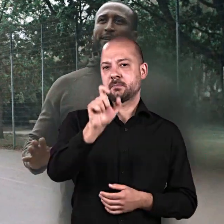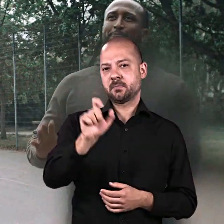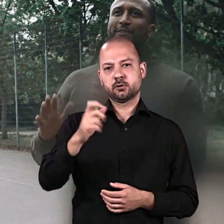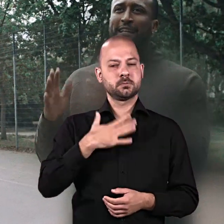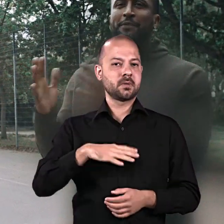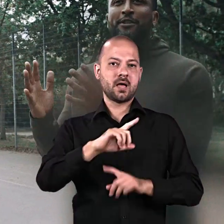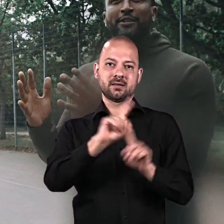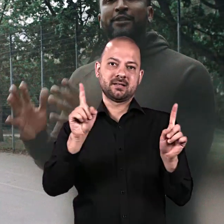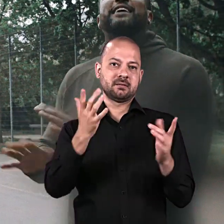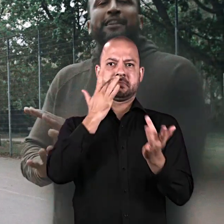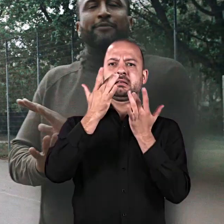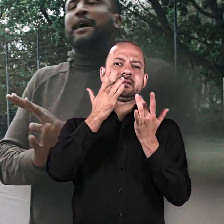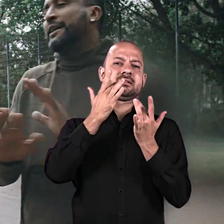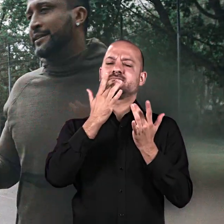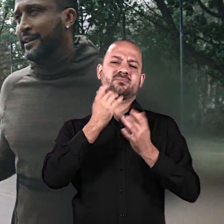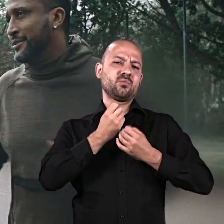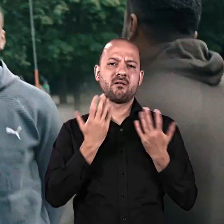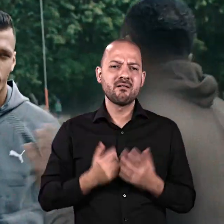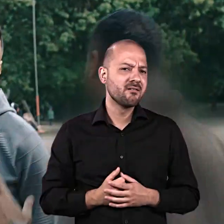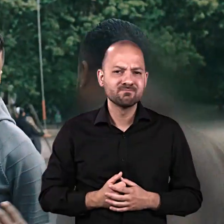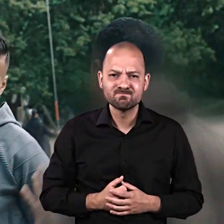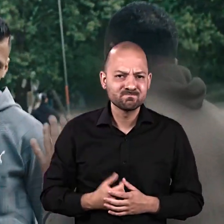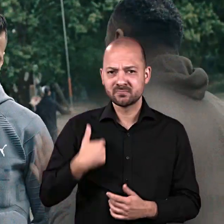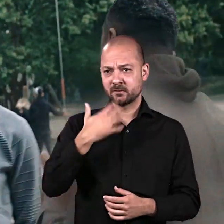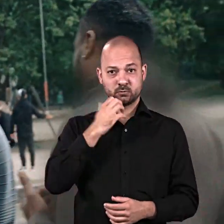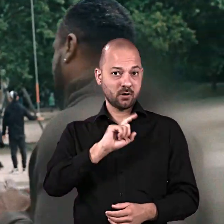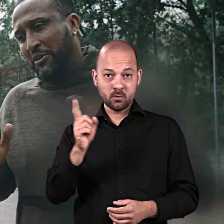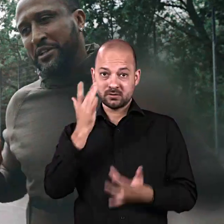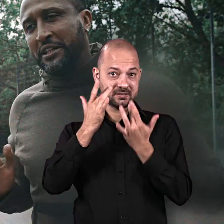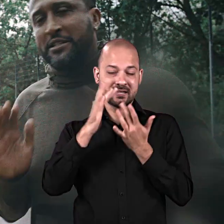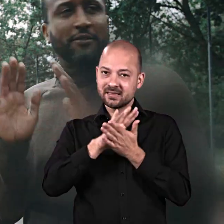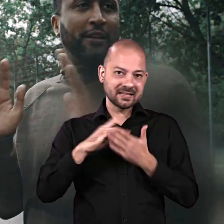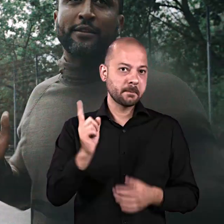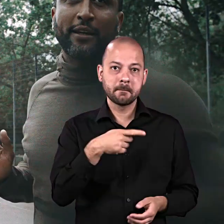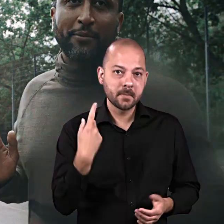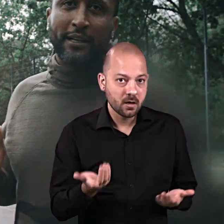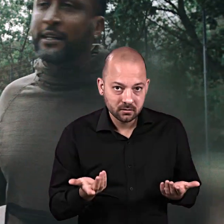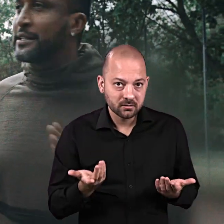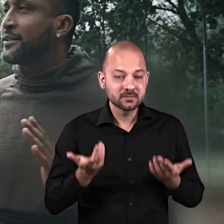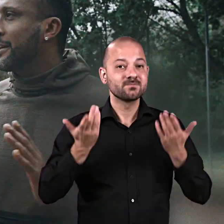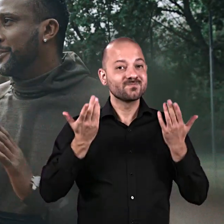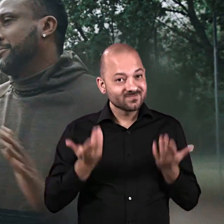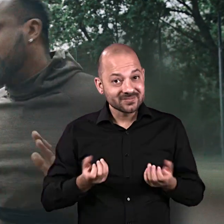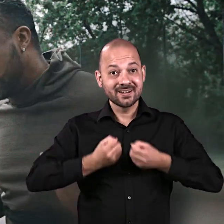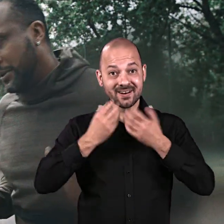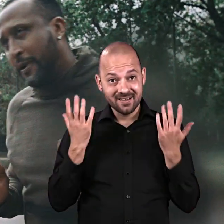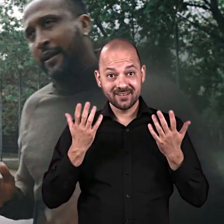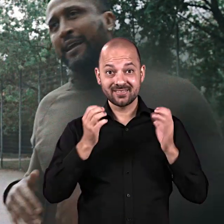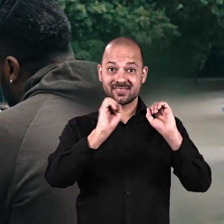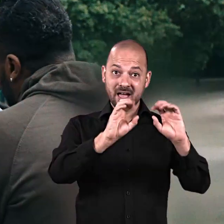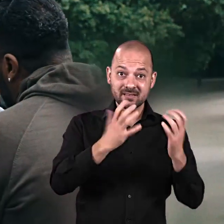jeder Mensch, also keiner mag Kritik, sowieso nicht. Ja, stimmt. Ich will auch nicht kritisiert werden, ich kenne niemanden, der kritisiert werden will.